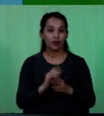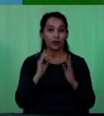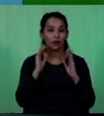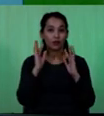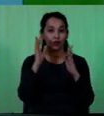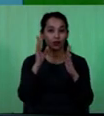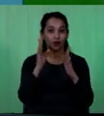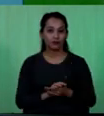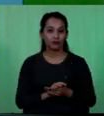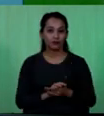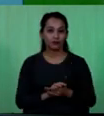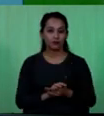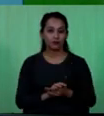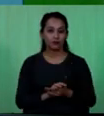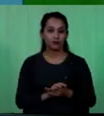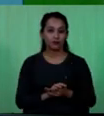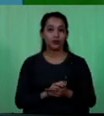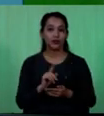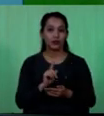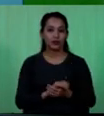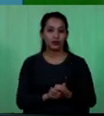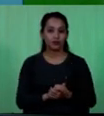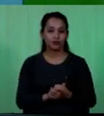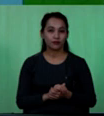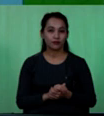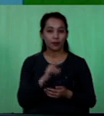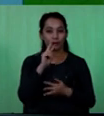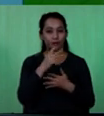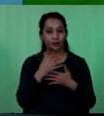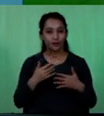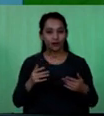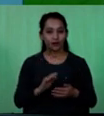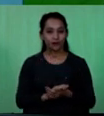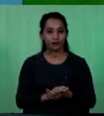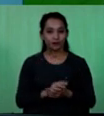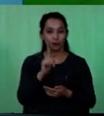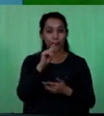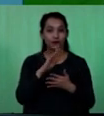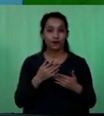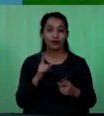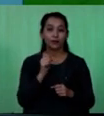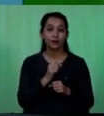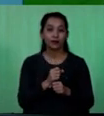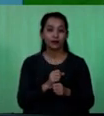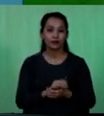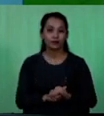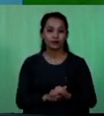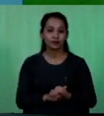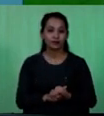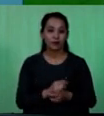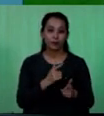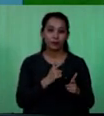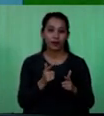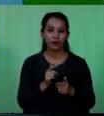mevalar pishadi. Nimalar? Mevalar. Mevalar nima qiladi?